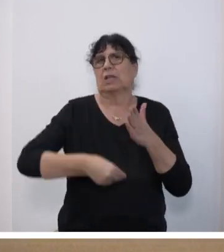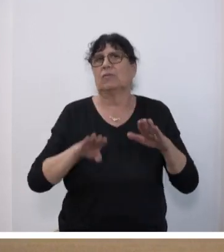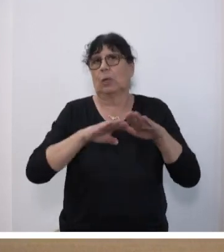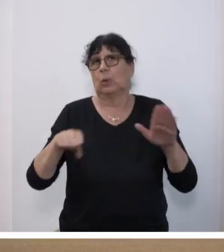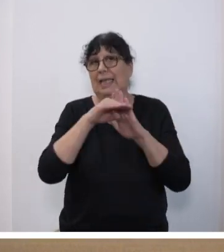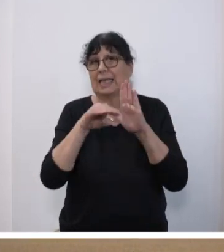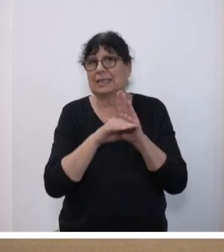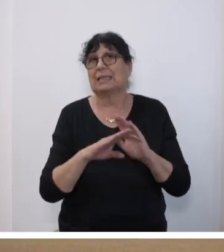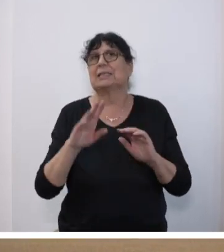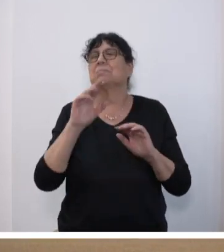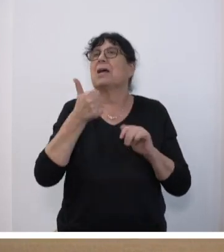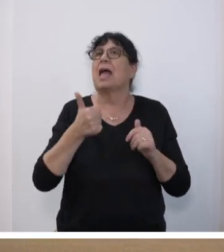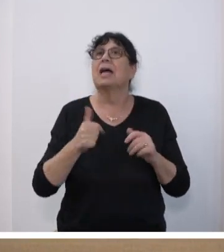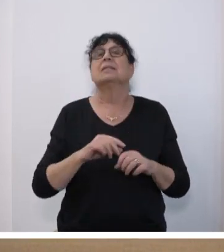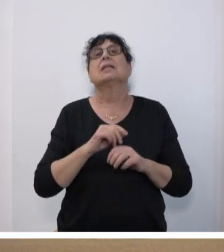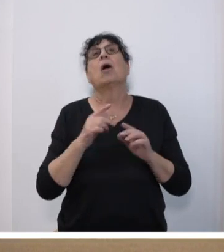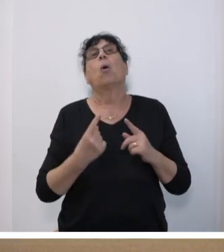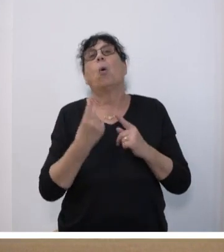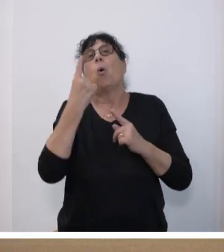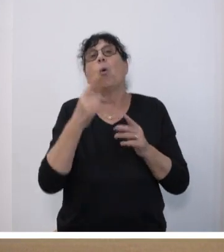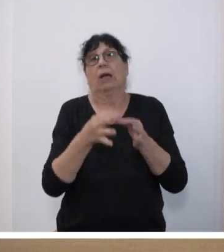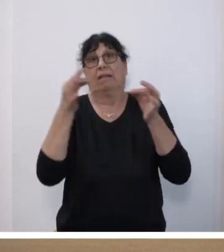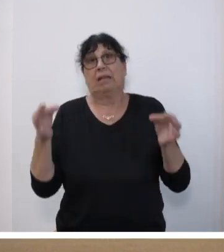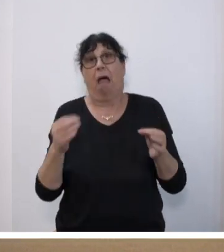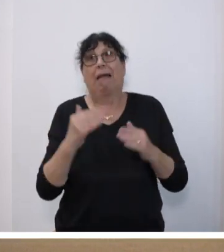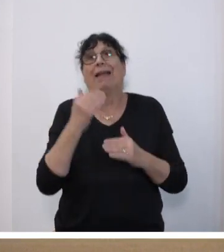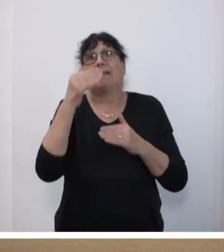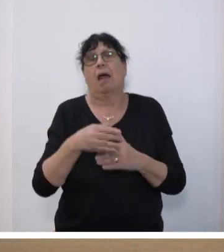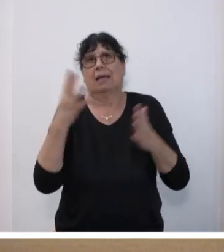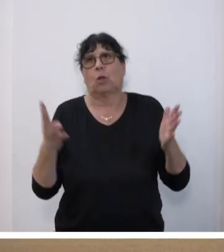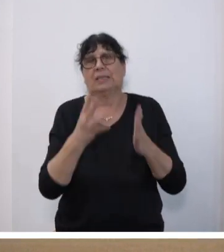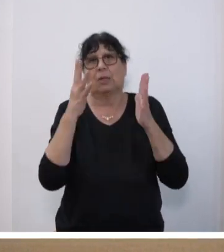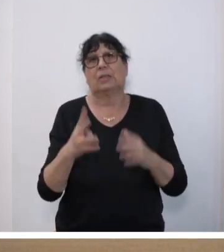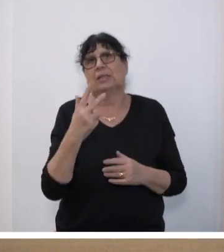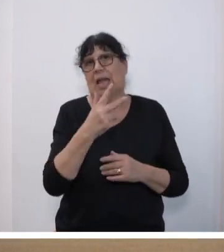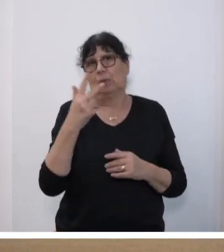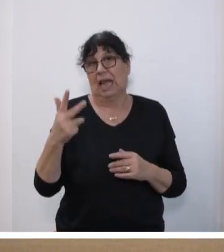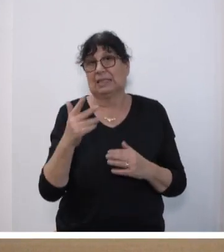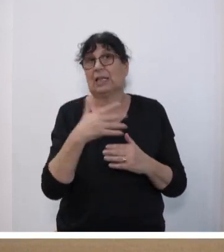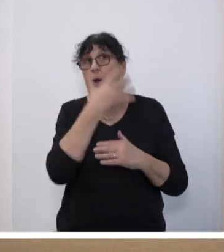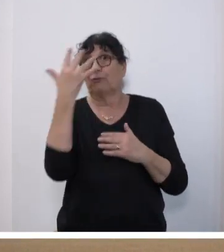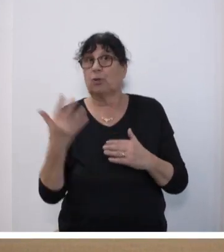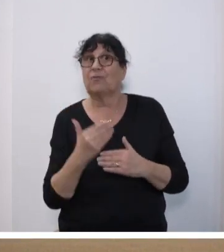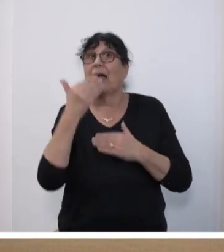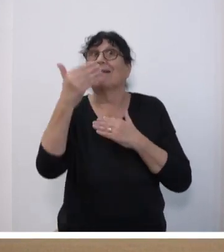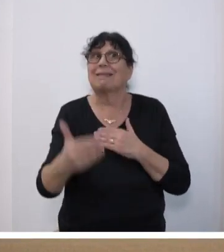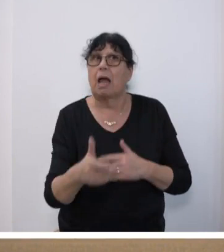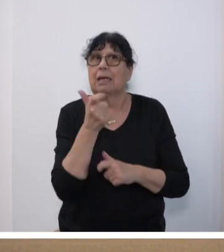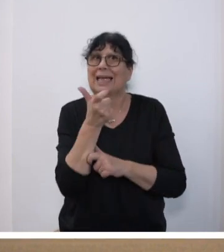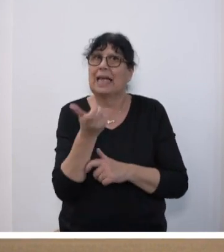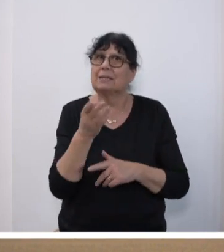ersten frohen Tage nach 1933 sprach. Genau 5 Jahre nach Kriegsende hatte Deutschland